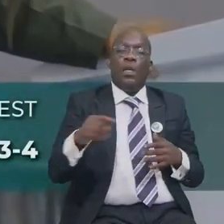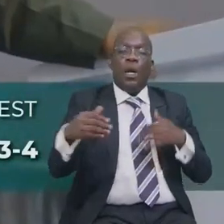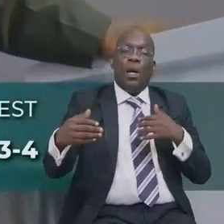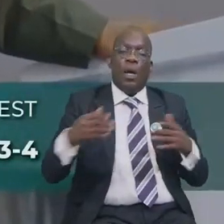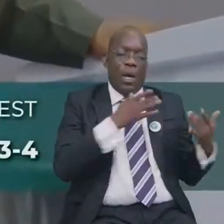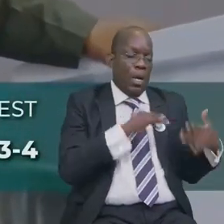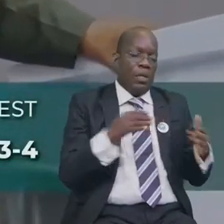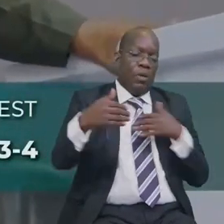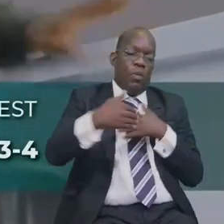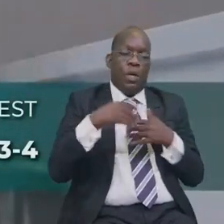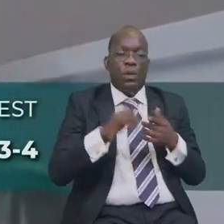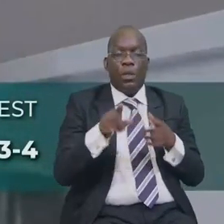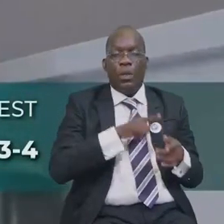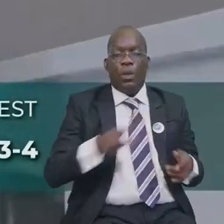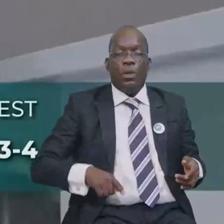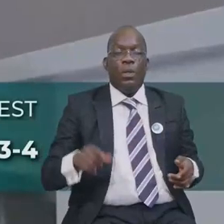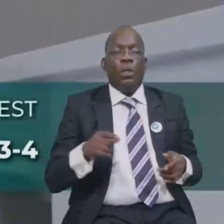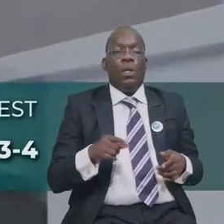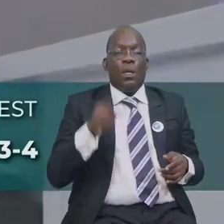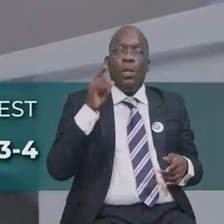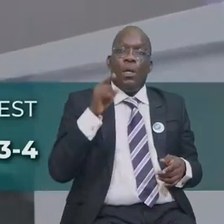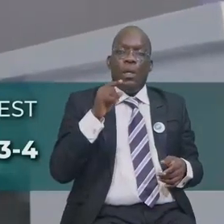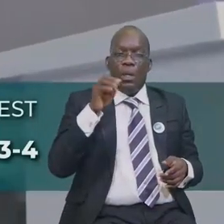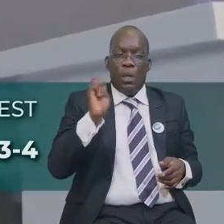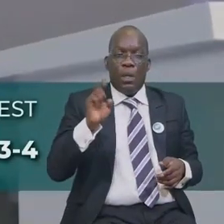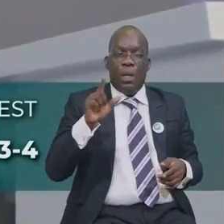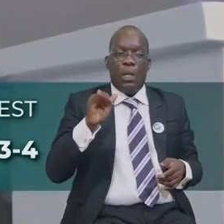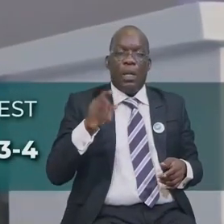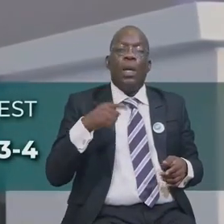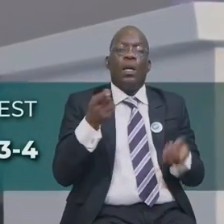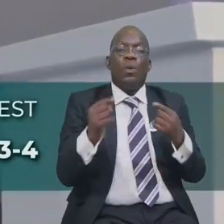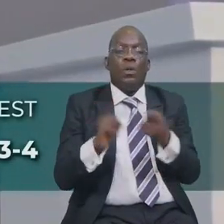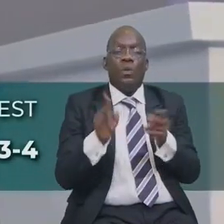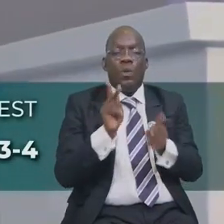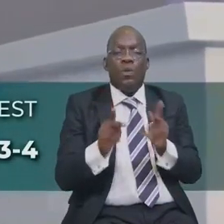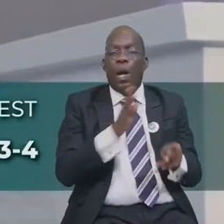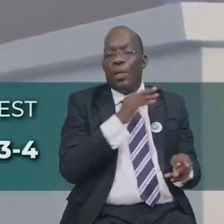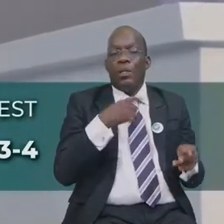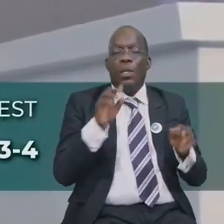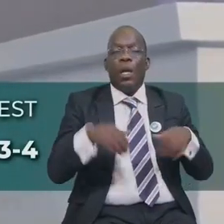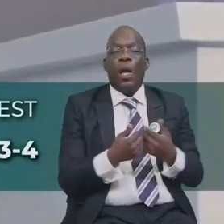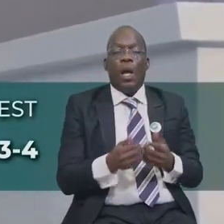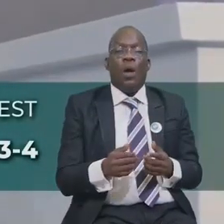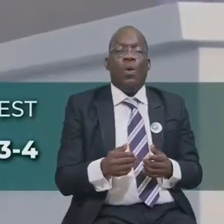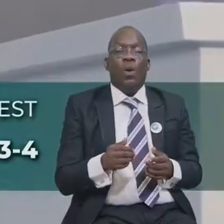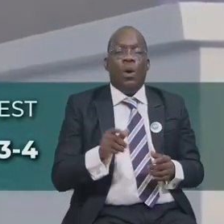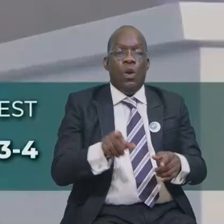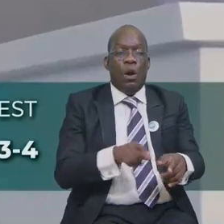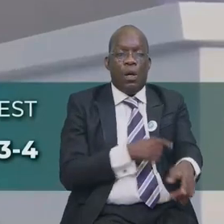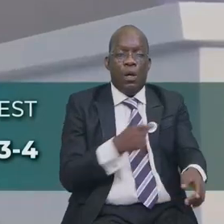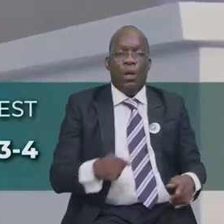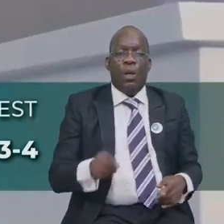Élie s'approcha de tout le peuple et dit, jusqu'à quand clocherez-vous des deux côtés?